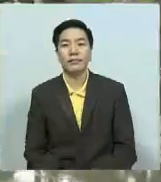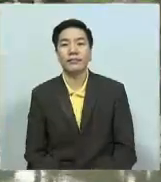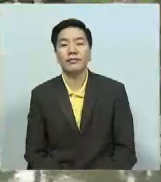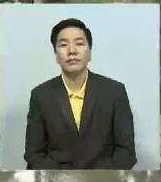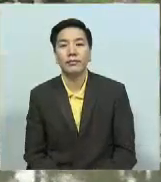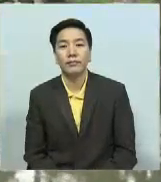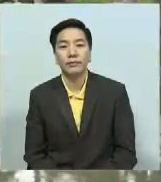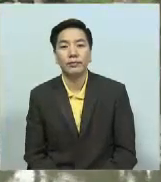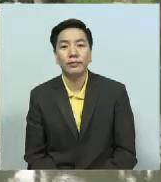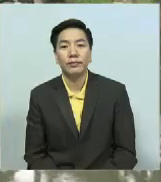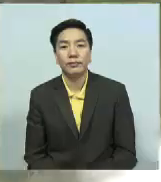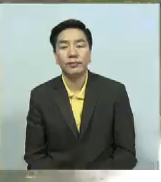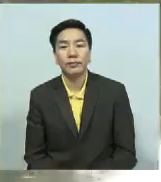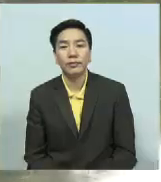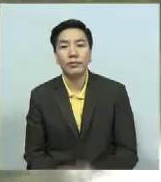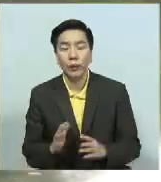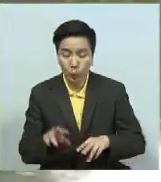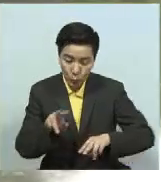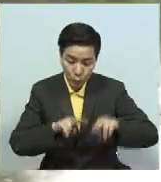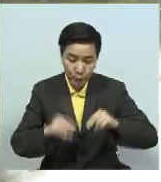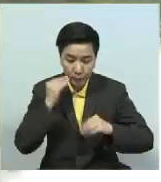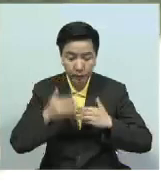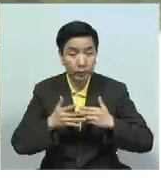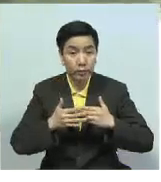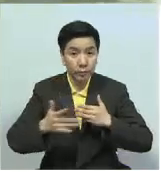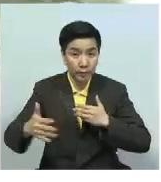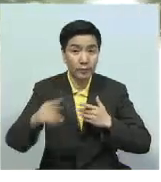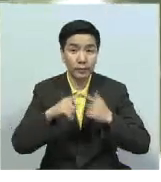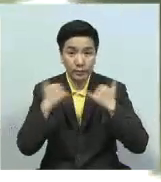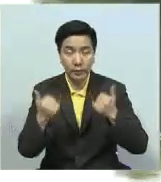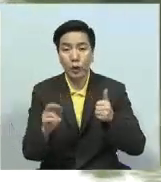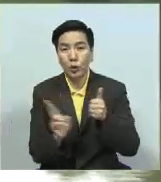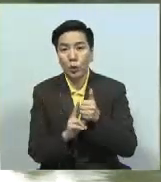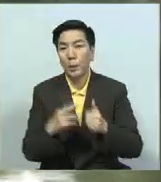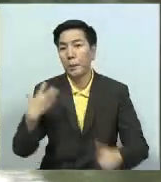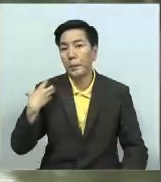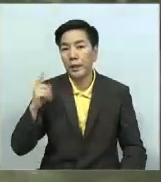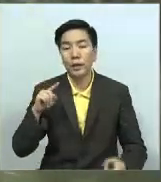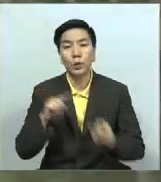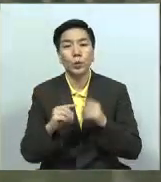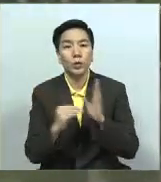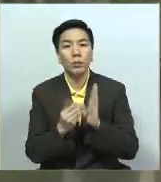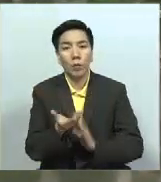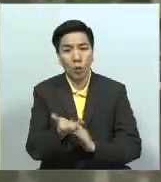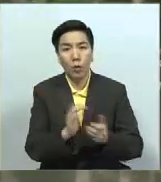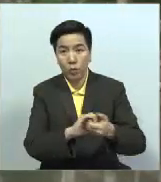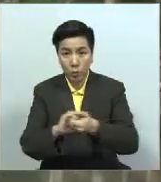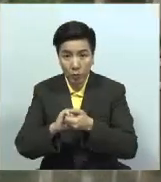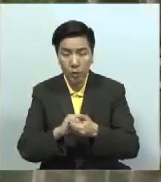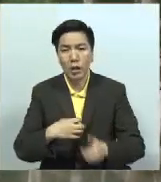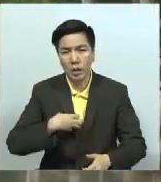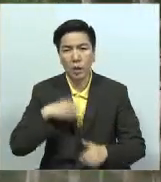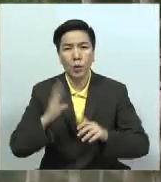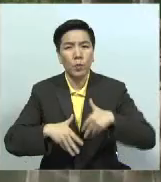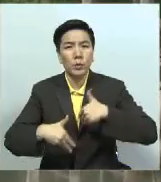้สำหรับการดูแลบ้านในระยะยาวนะคะทางรองปลัดกรุงเทพมหานครก็ขอความร่วมมือด้วยนะคะว่าอยาก